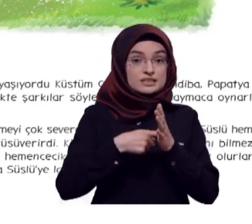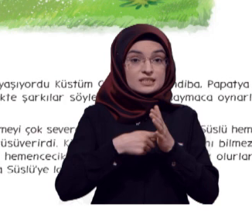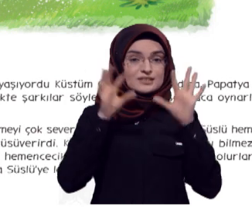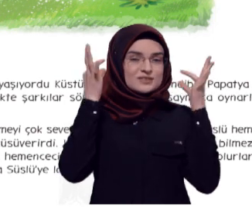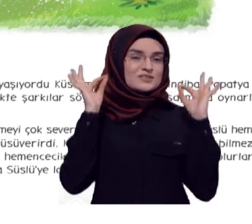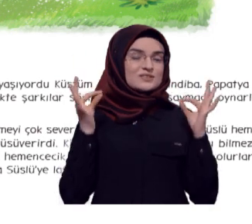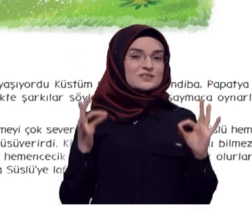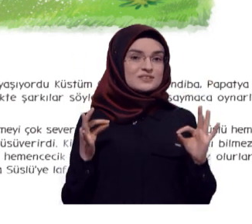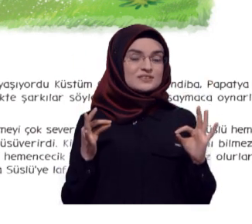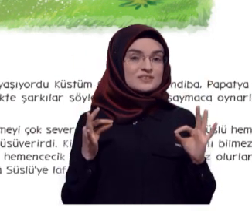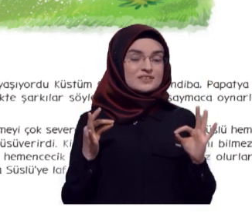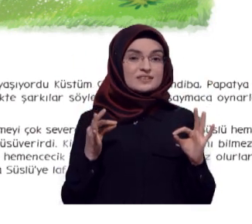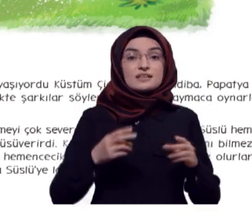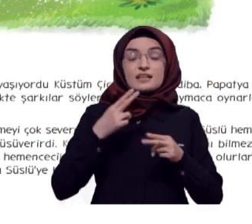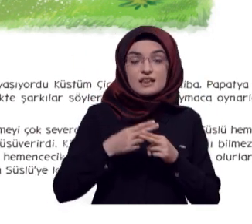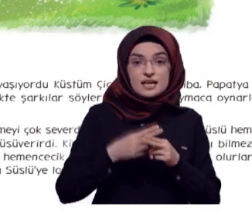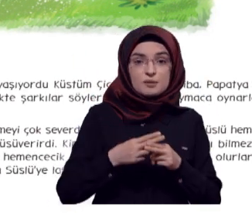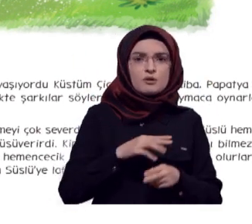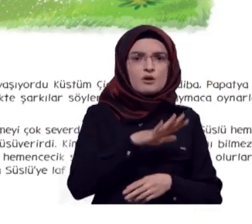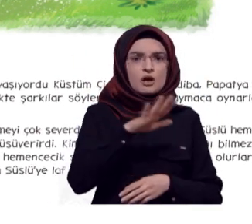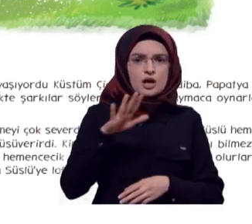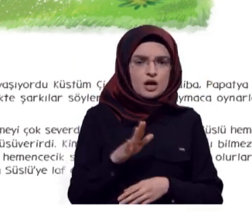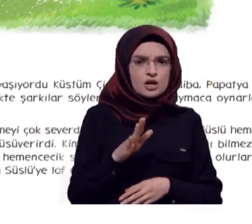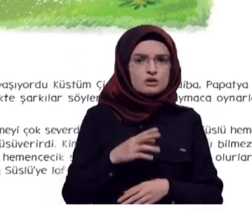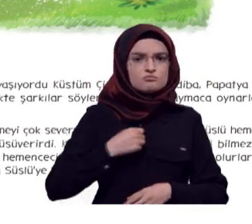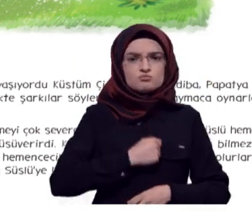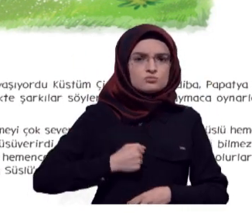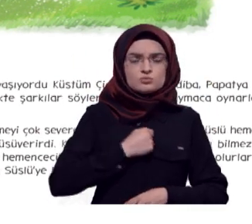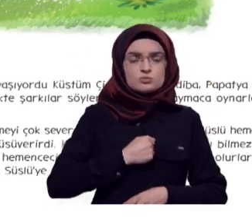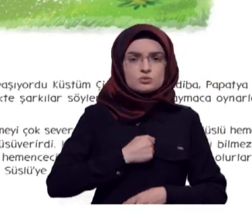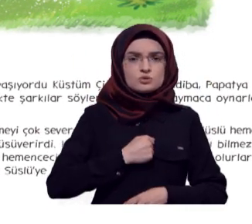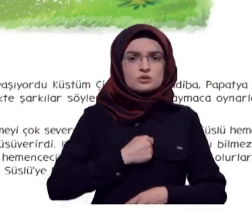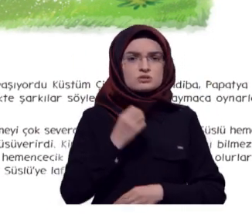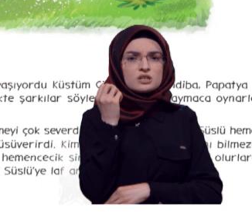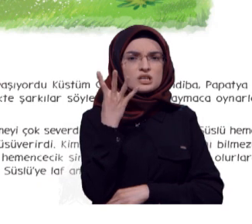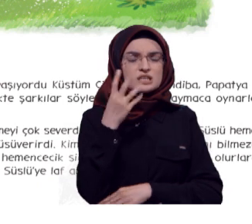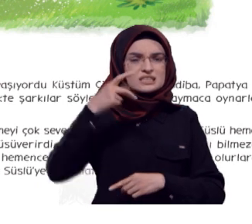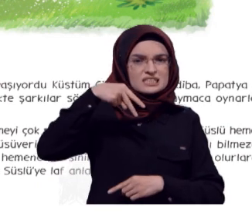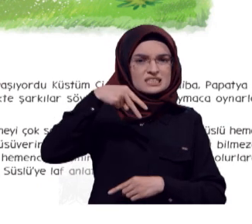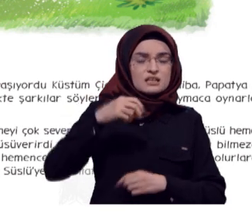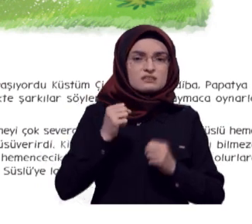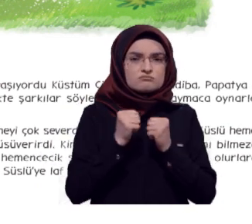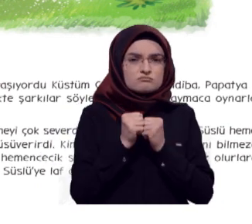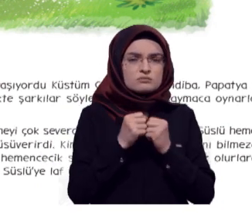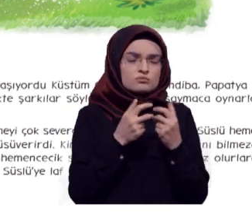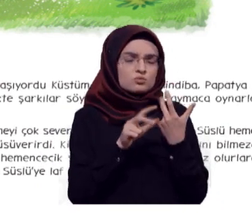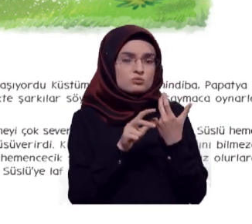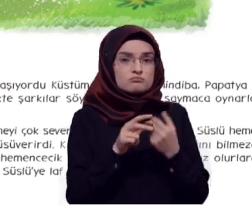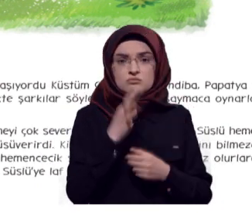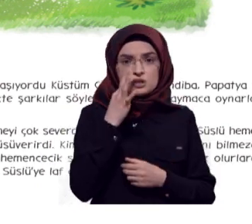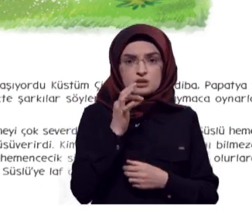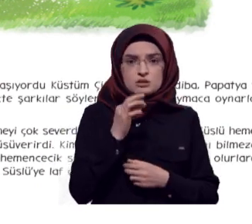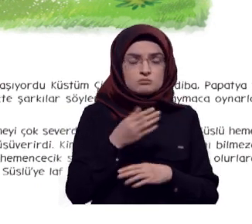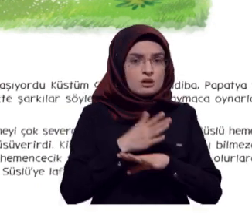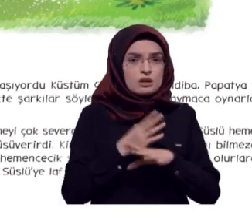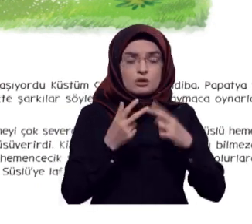Süslü'ydü. Süslü hemen her şeye kızar, dallarını kapatıp küsüverirdi. Kimse onun neye kızdığını